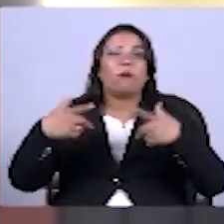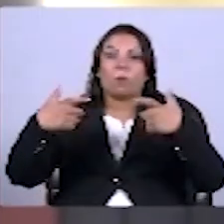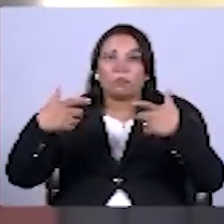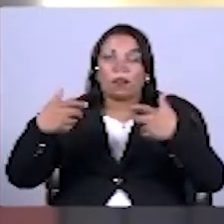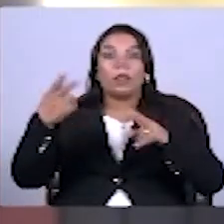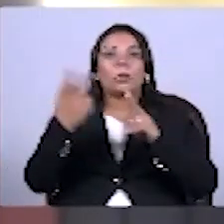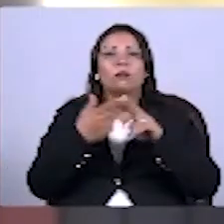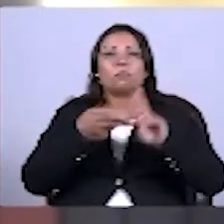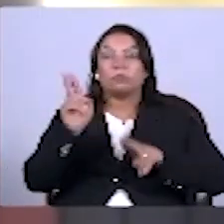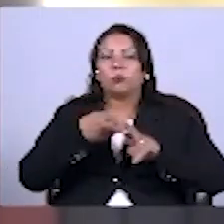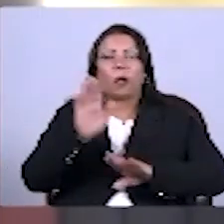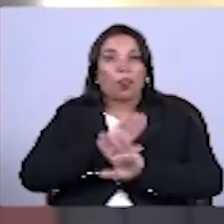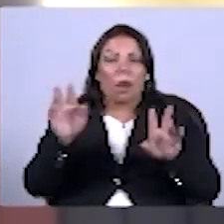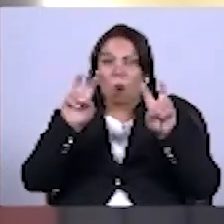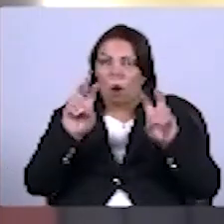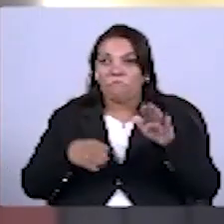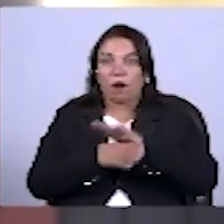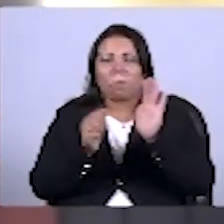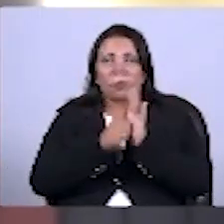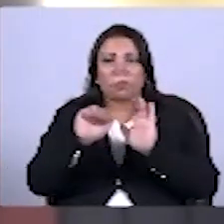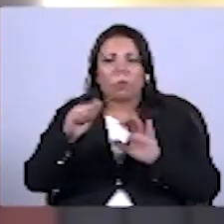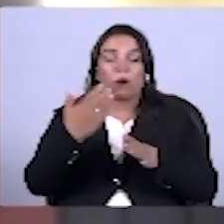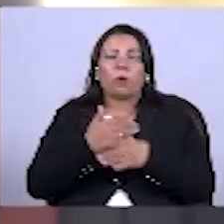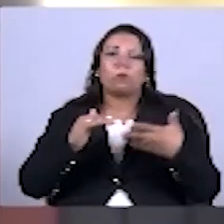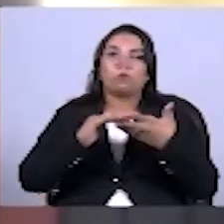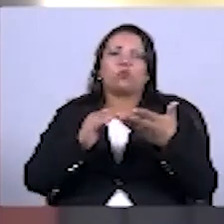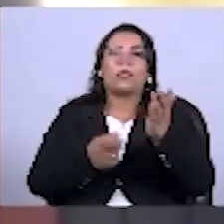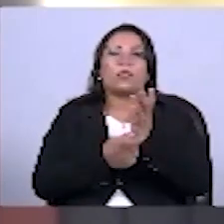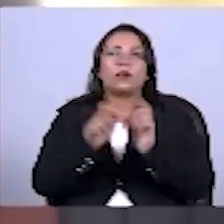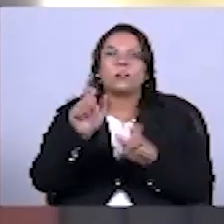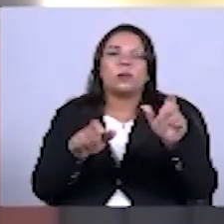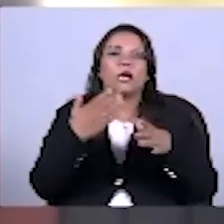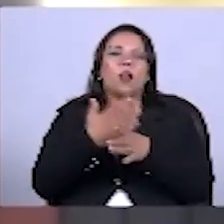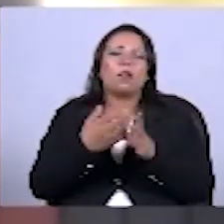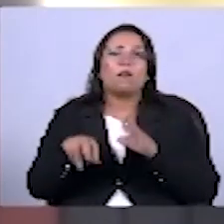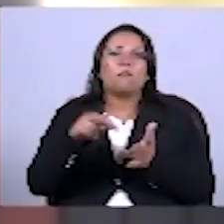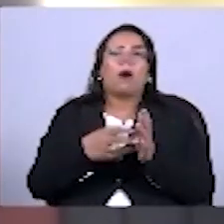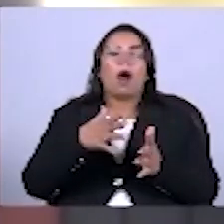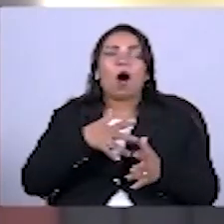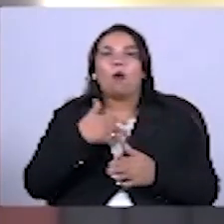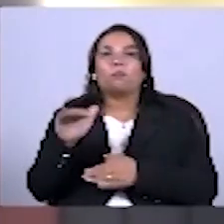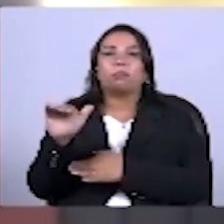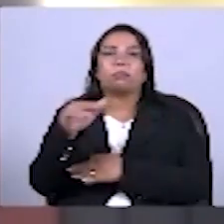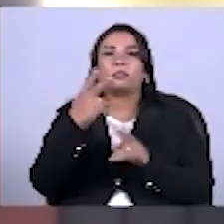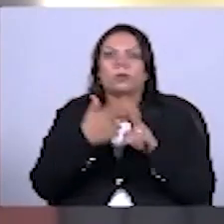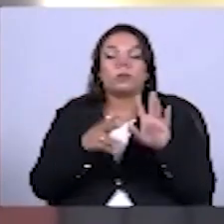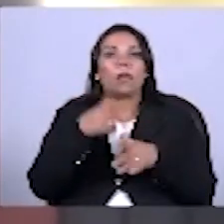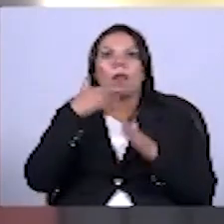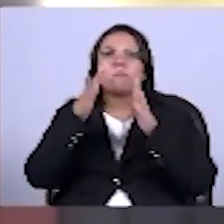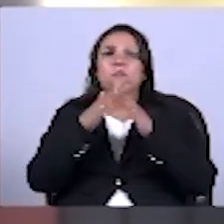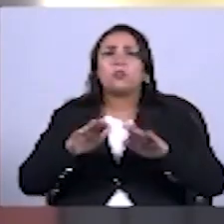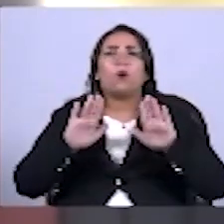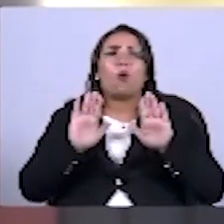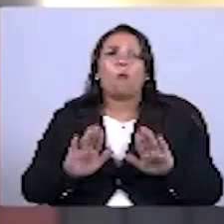لتهجير السكان المساعدات الانسانيه الذي التي يحتاجها سكان القطاع يعني مصر